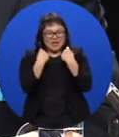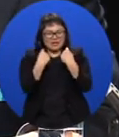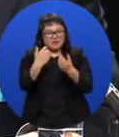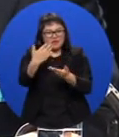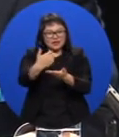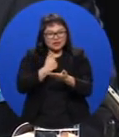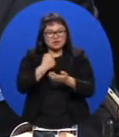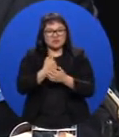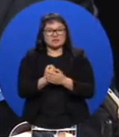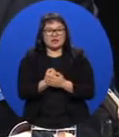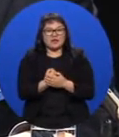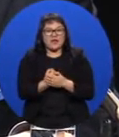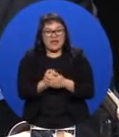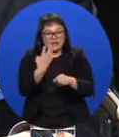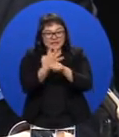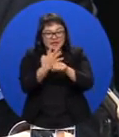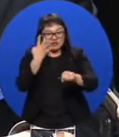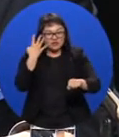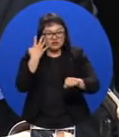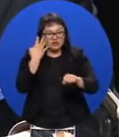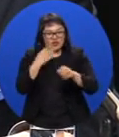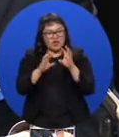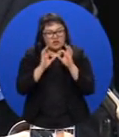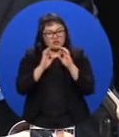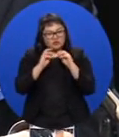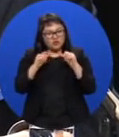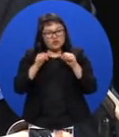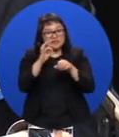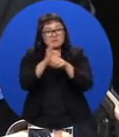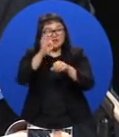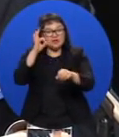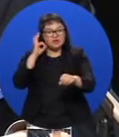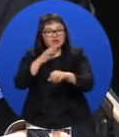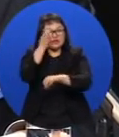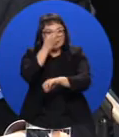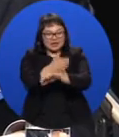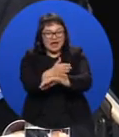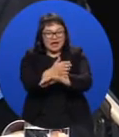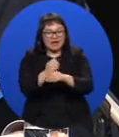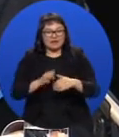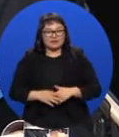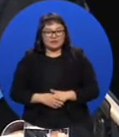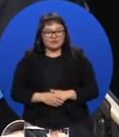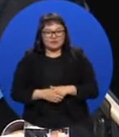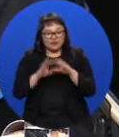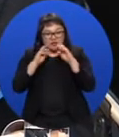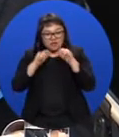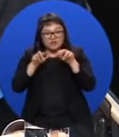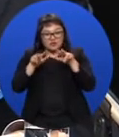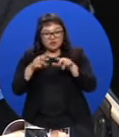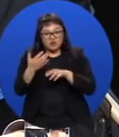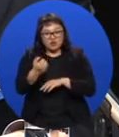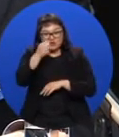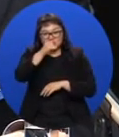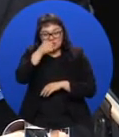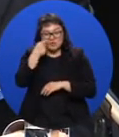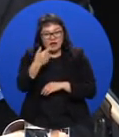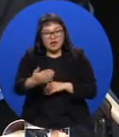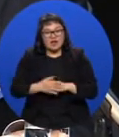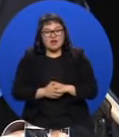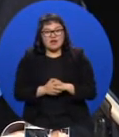토지는요? 4년 전 이 토지는 10년 전에 제가 매입을 한 겁니다. 토지를 지금도 갖고 계시다고요? 아니, 잘